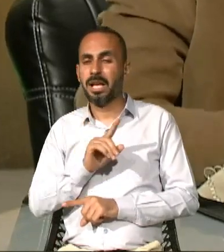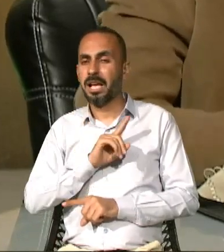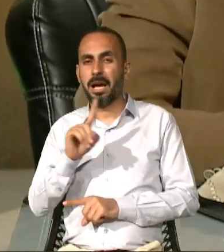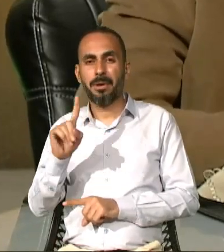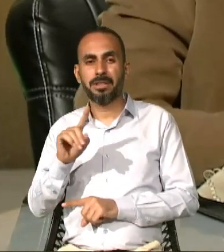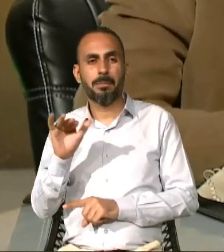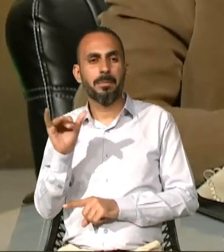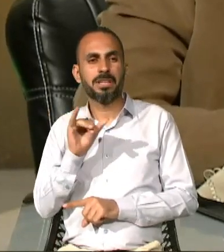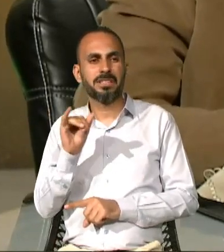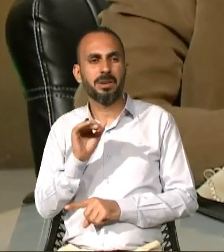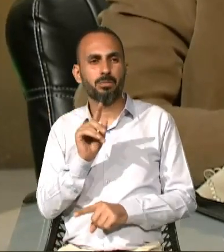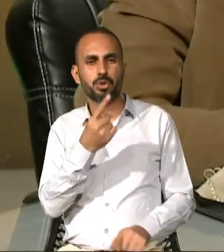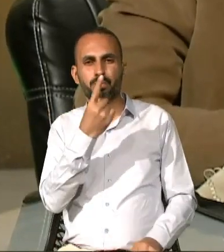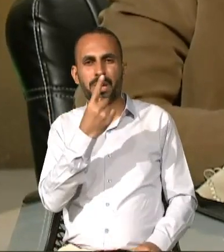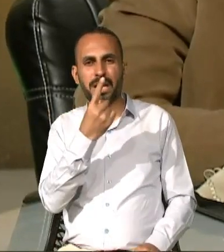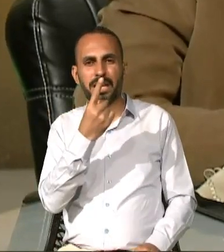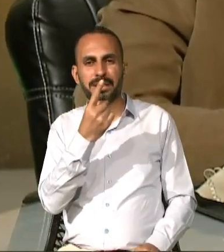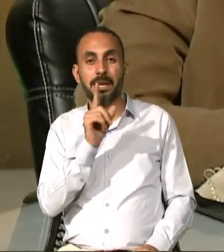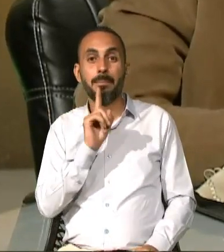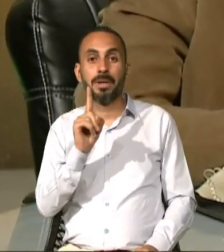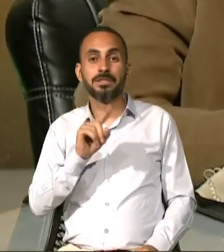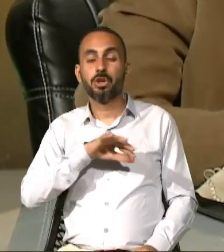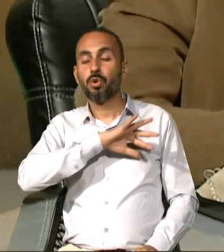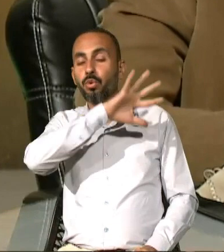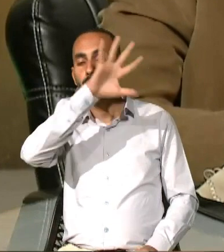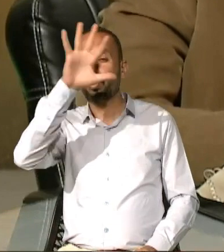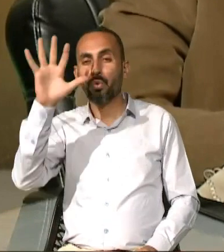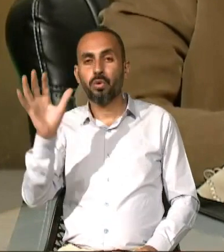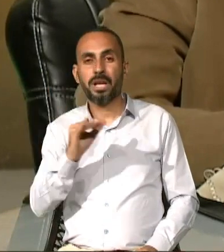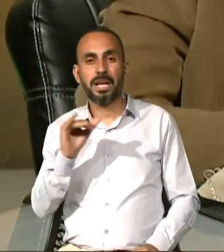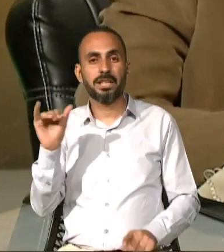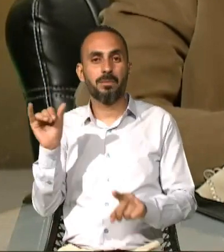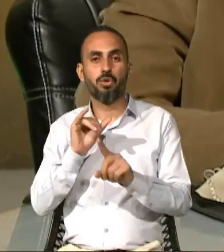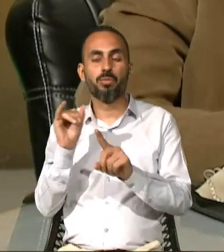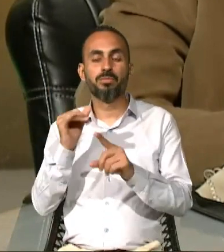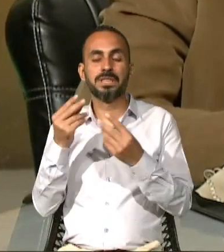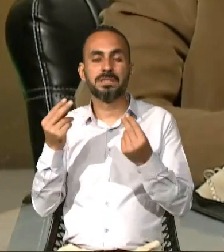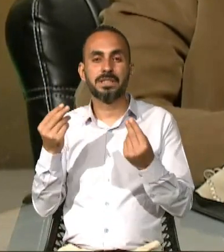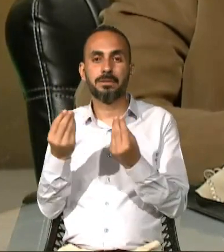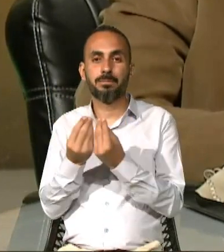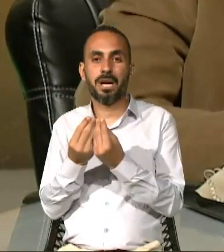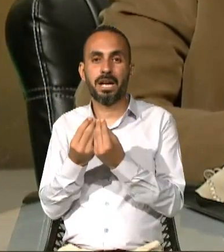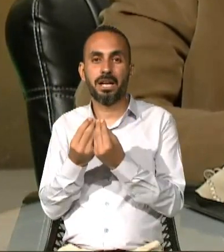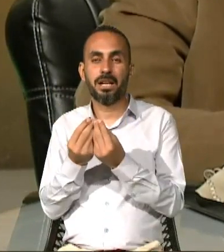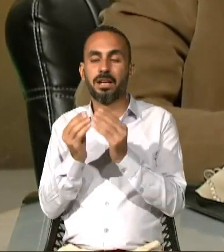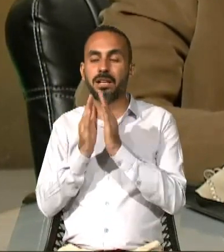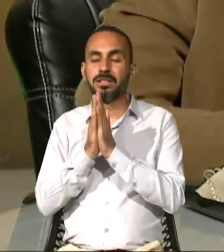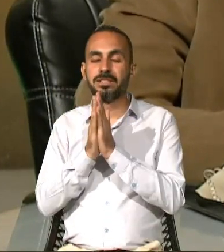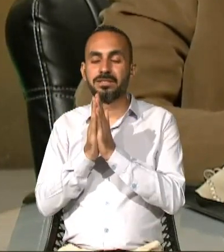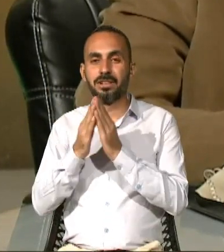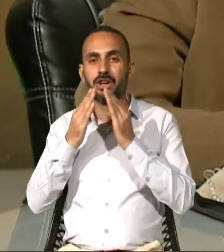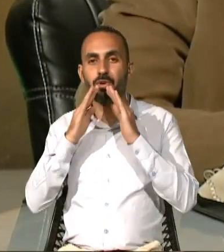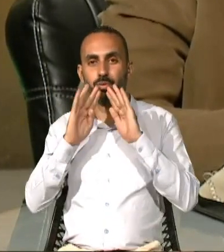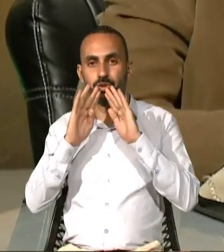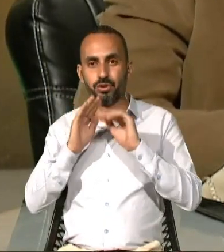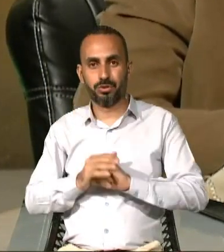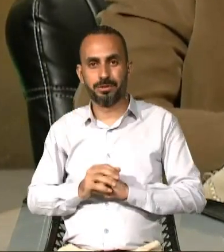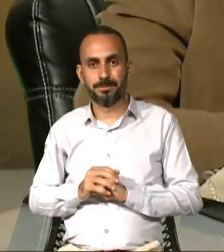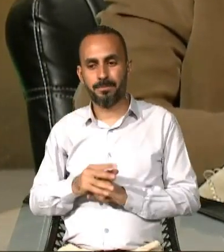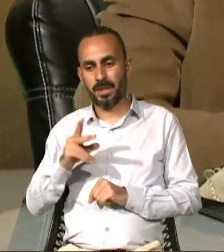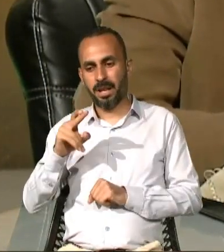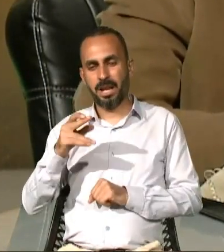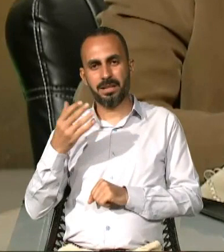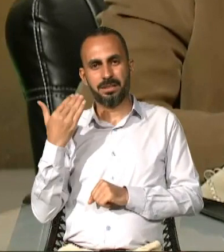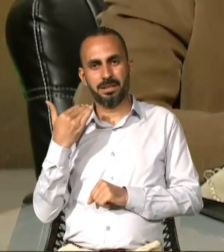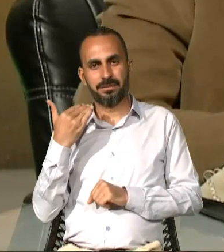شيء الصلاة والدعاء مع الشكر. الموضوع الحد اللي فات في الجنود انا كنت بتكلم مع الناس